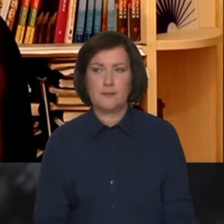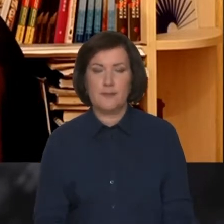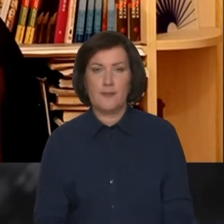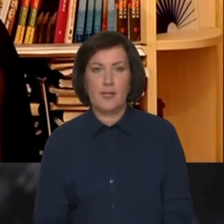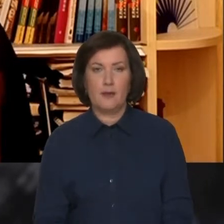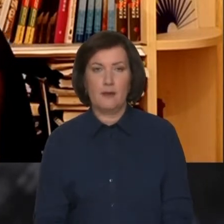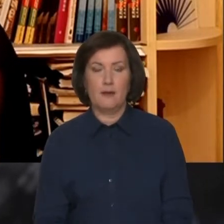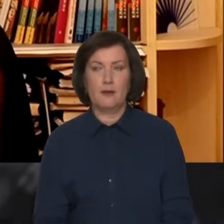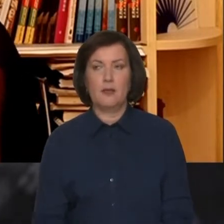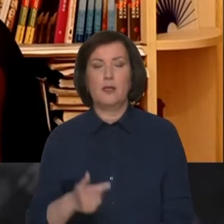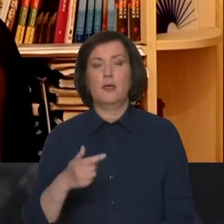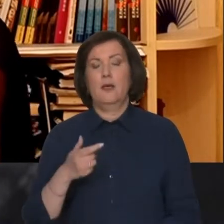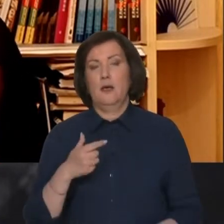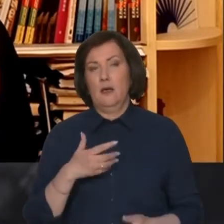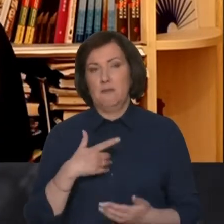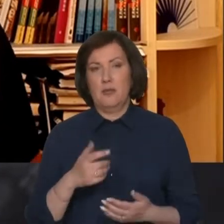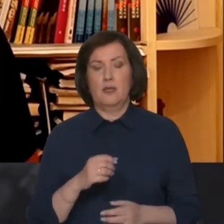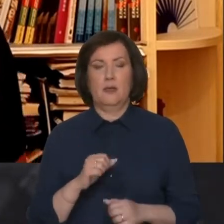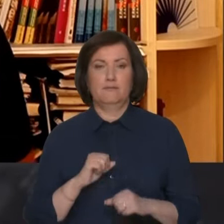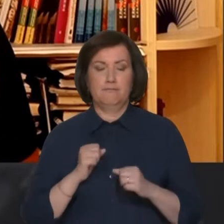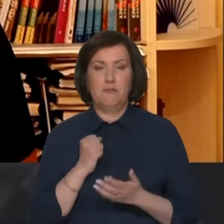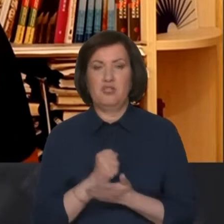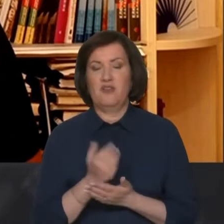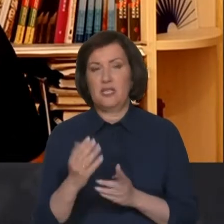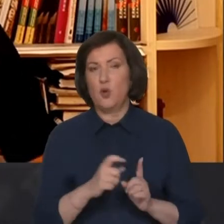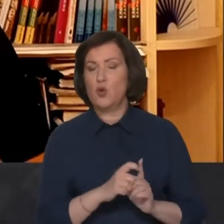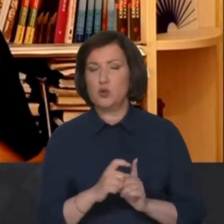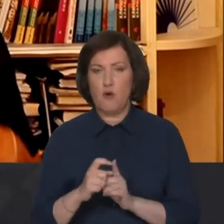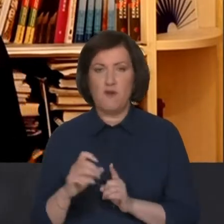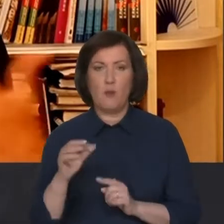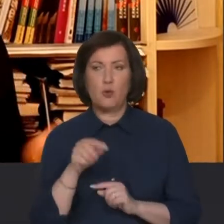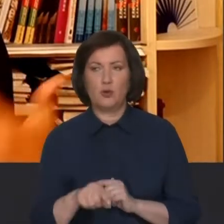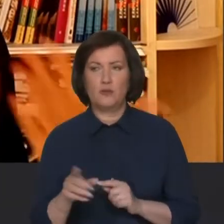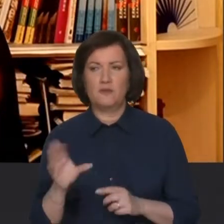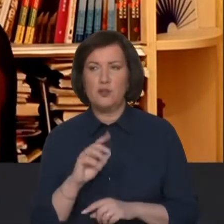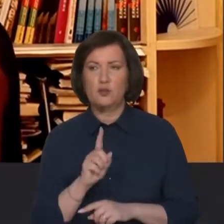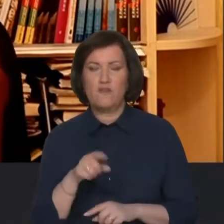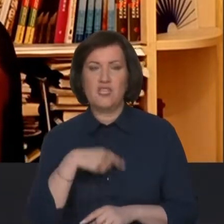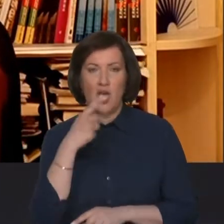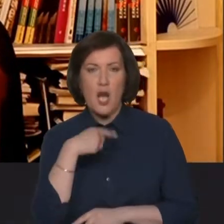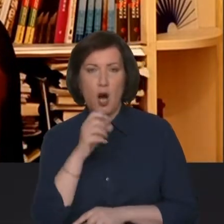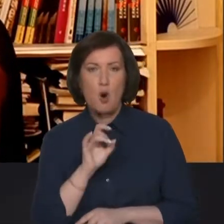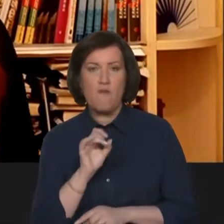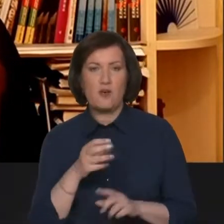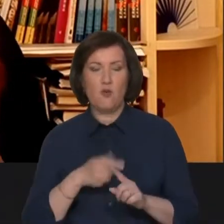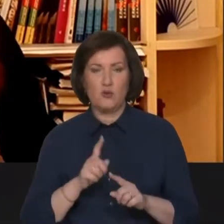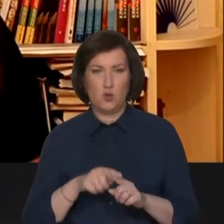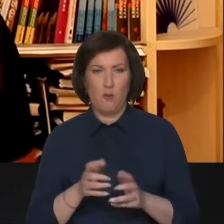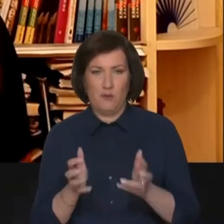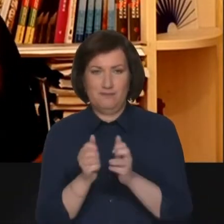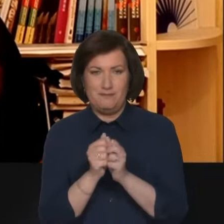Ми намагалися підтвердити його слова про те, все, що він наговорив у цьому